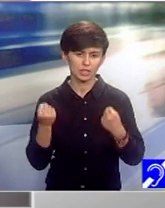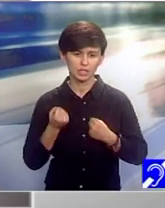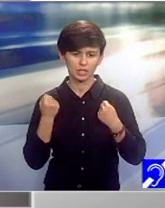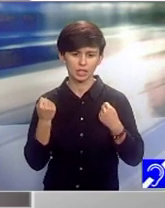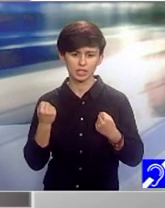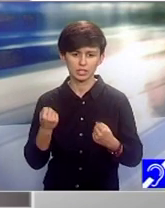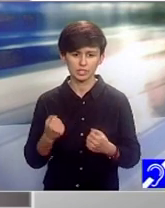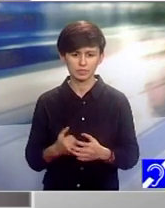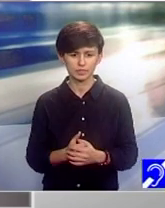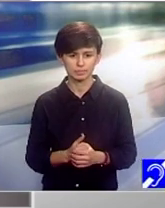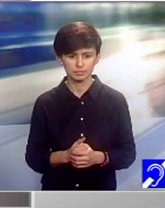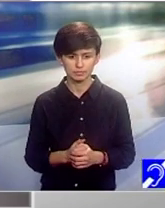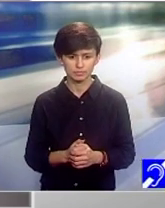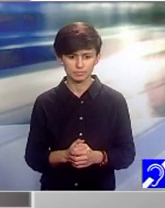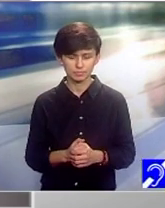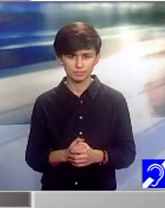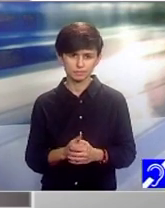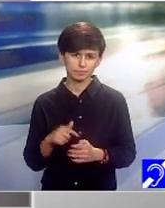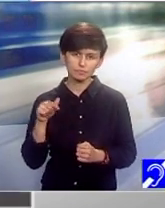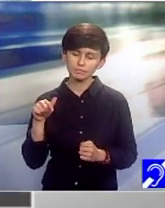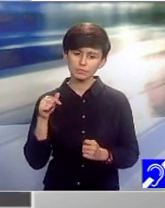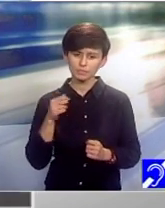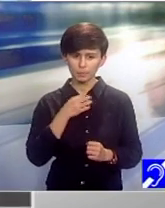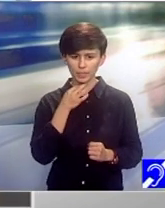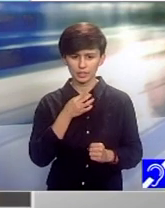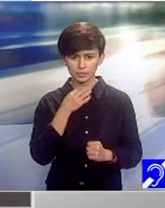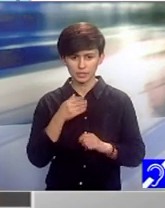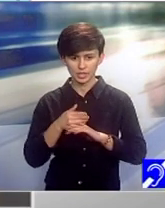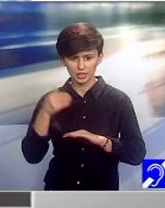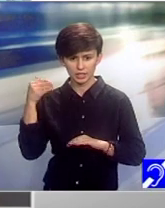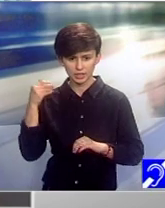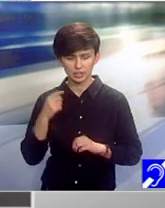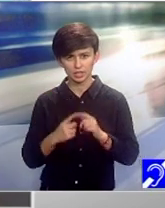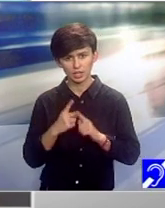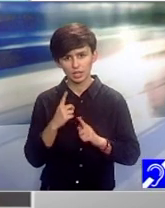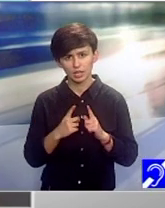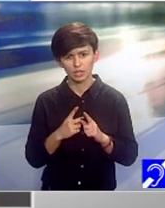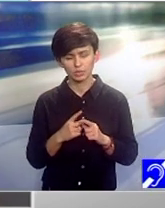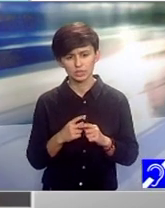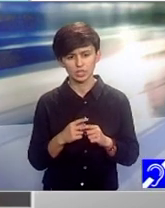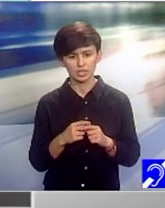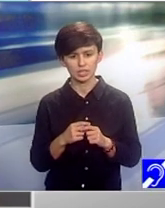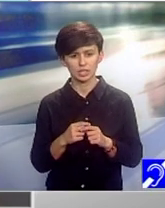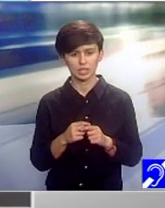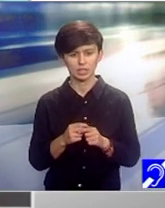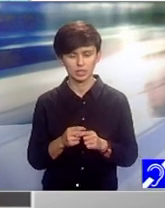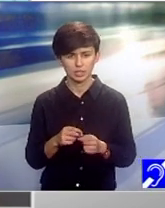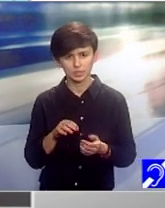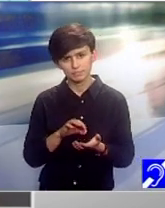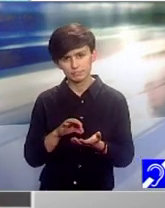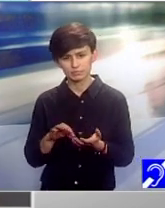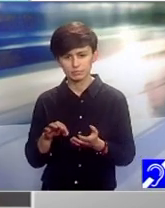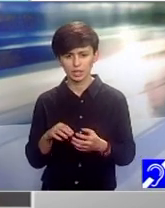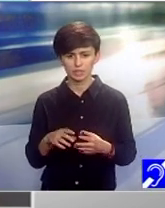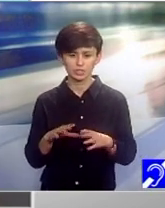Ai vorbit puțin mai devreme, scuză-mă că te întrerup, despre anumite metastaze. Înțelegem de aici că erai cumva un caz urgent spre a fi luat